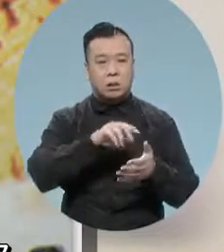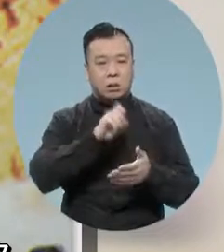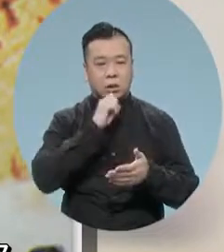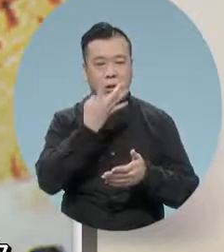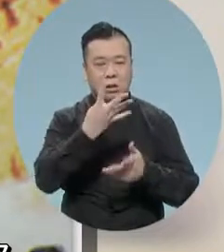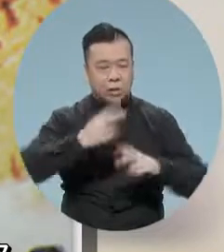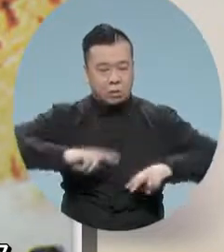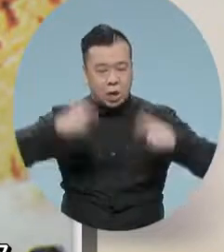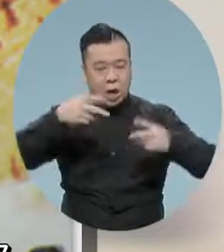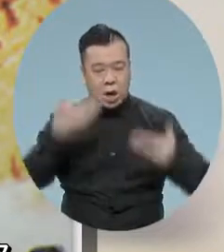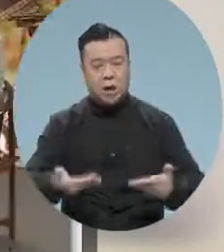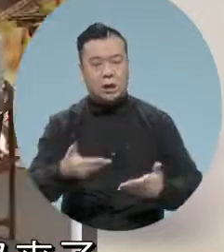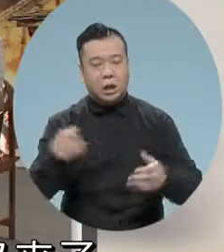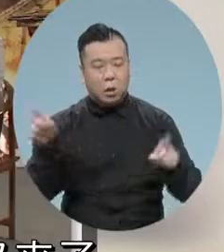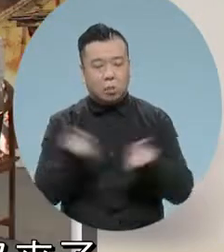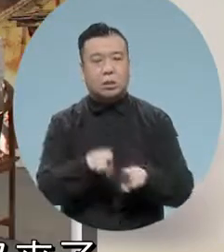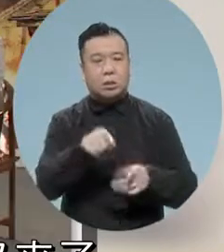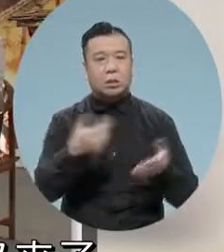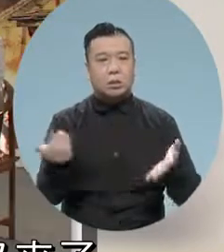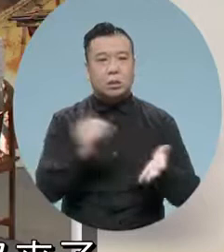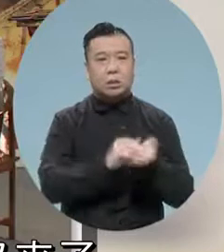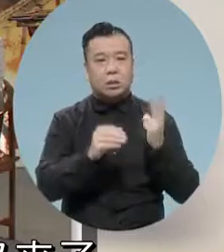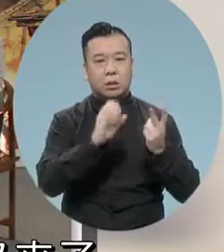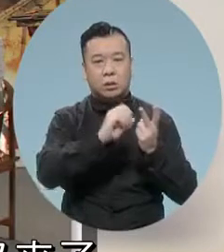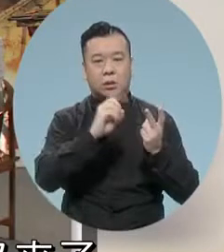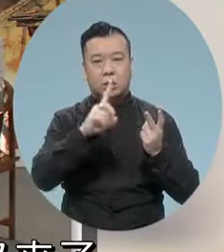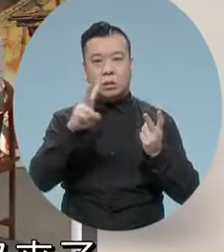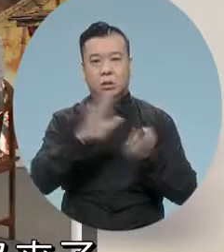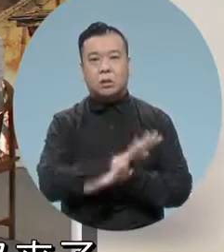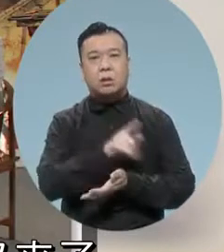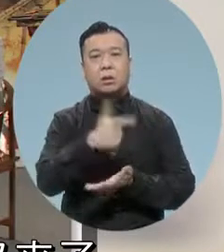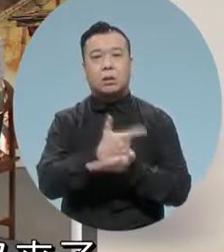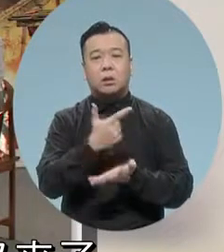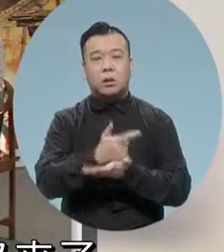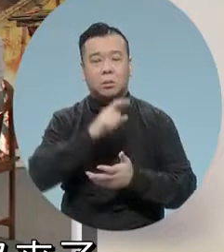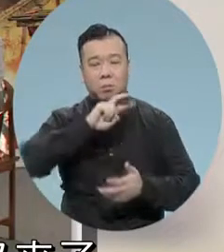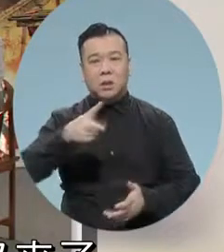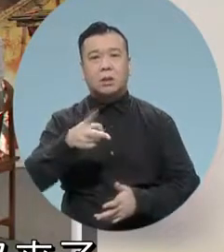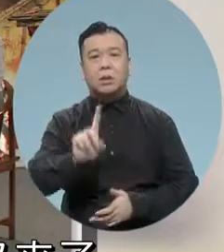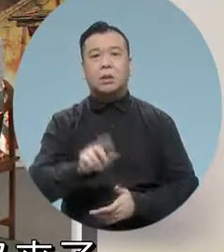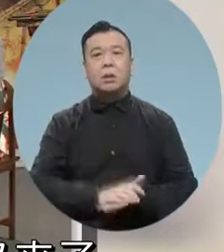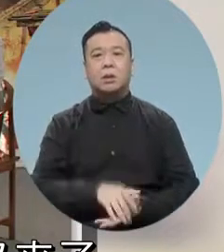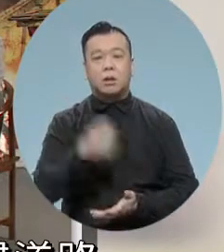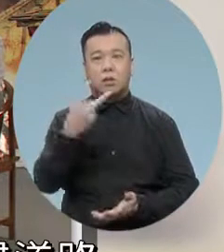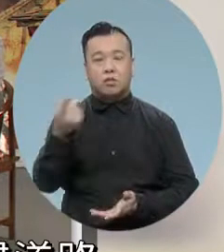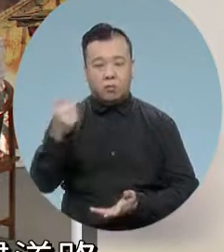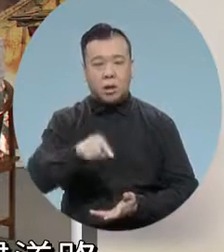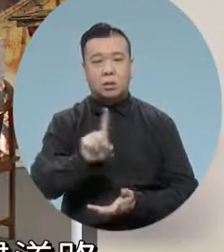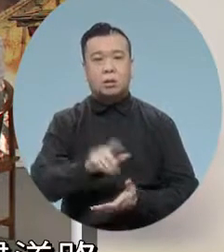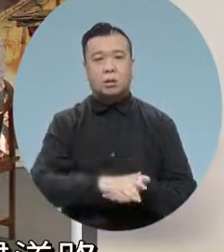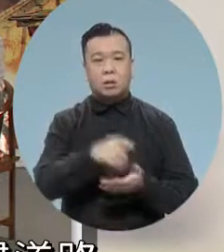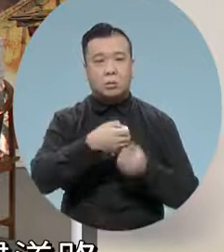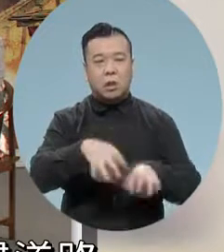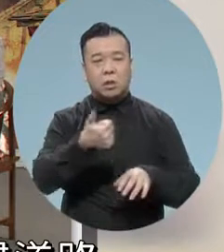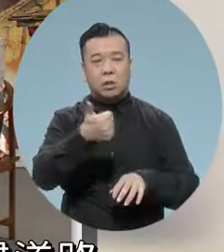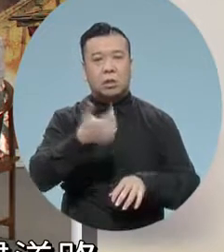現代化的道路。到2012年有一個重要的轉折點又來了，因為在解